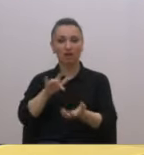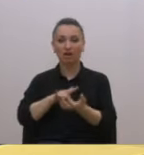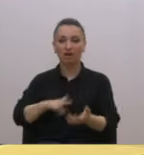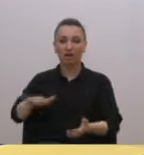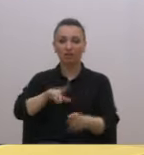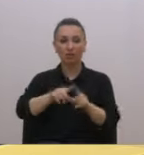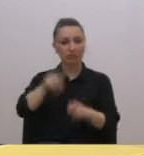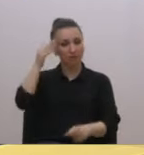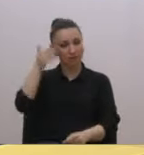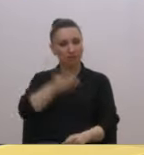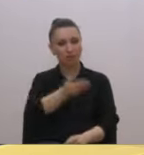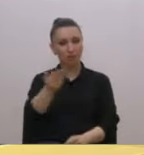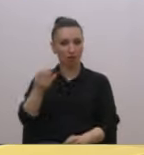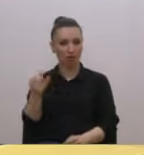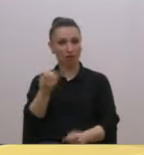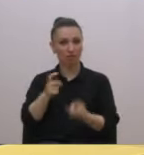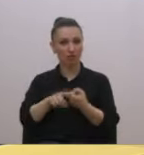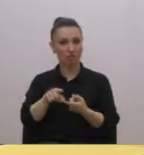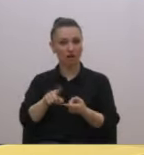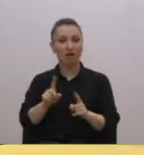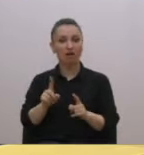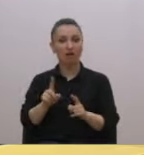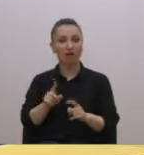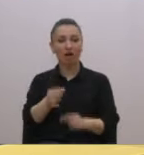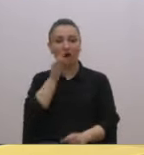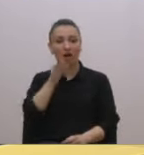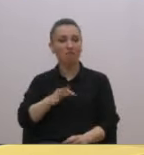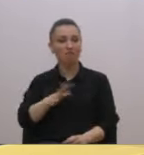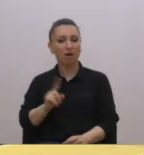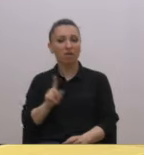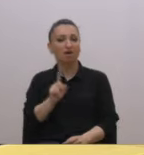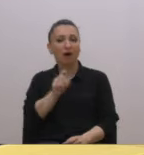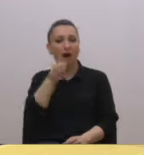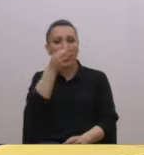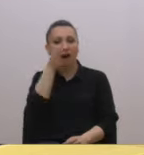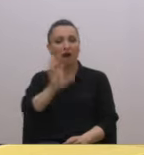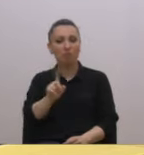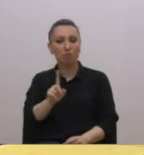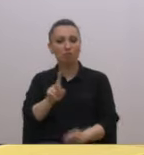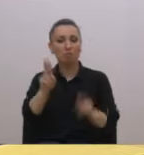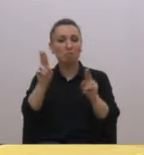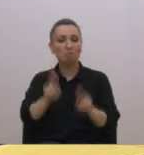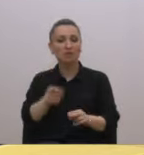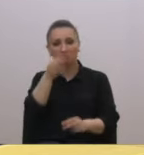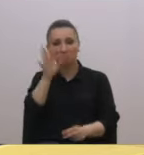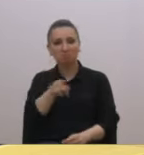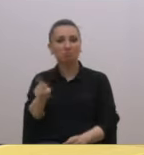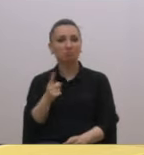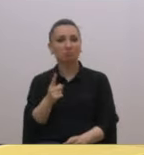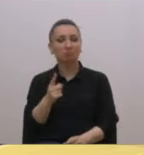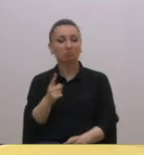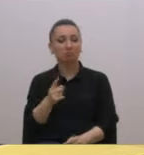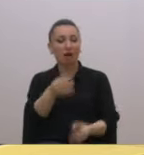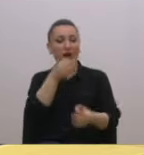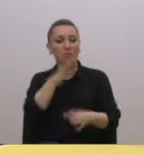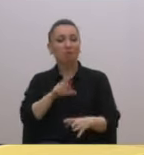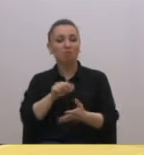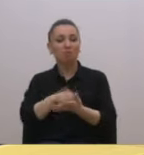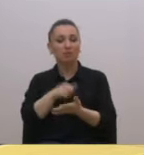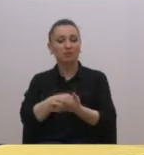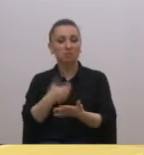და საზოგადოების ინტერესებს და რას არ პატიობენ? რა არ მოსწონთ ამ ხელისუფლების პრინციპულობაში? არ პატიობენ ისინი